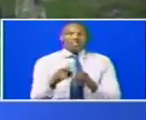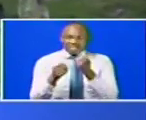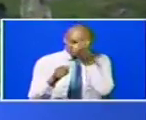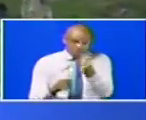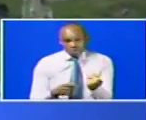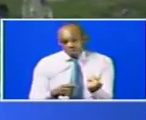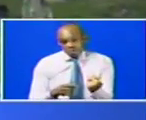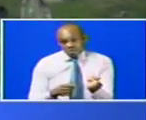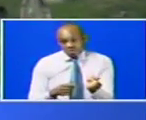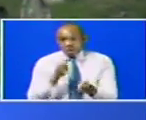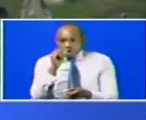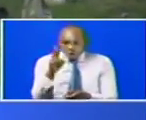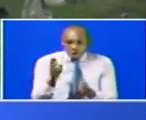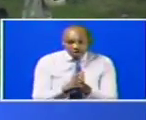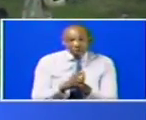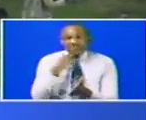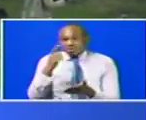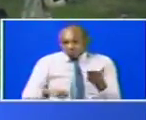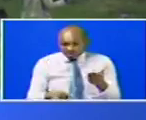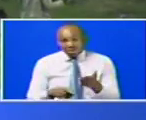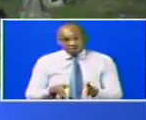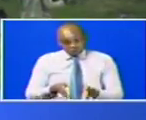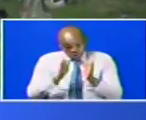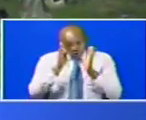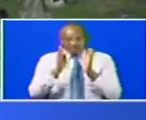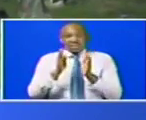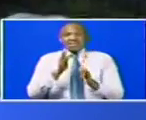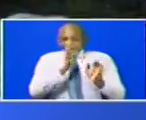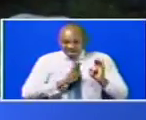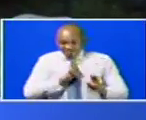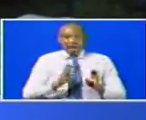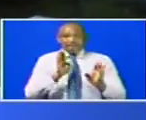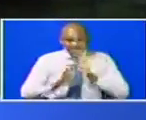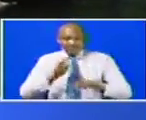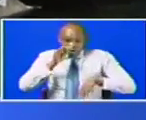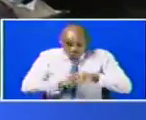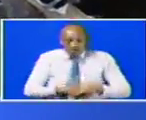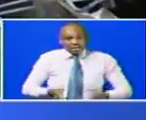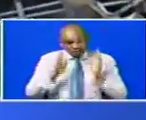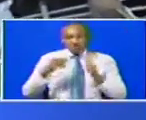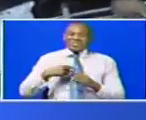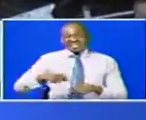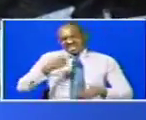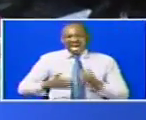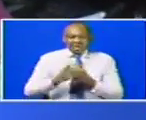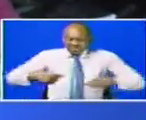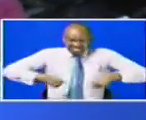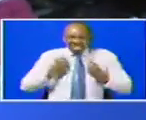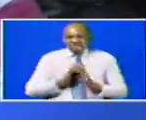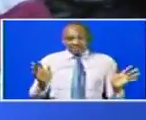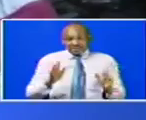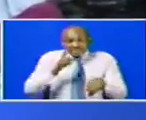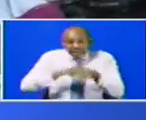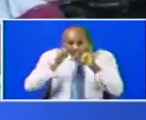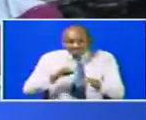mambo ya ile tunasema road courtesy, hatujali wengine, tujijali sisi. So unakuta mtu akipata